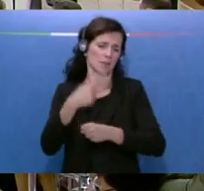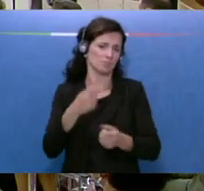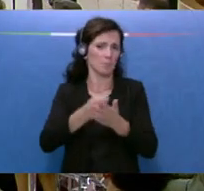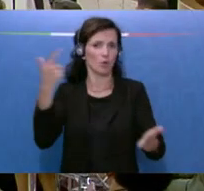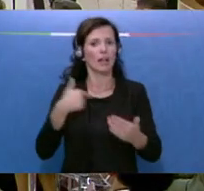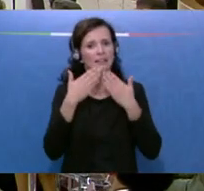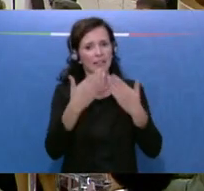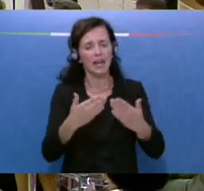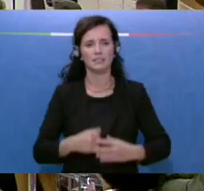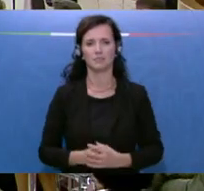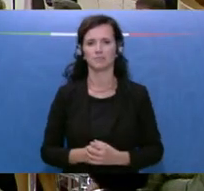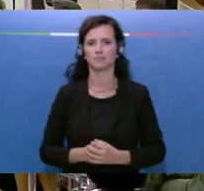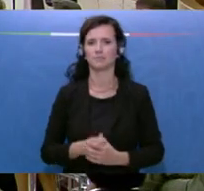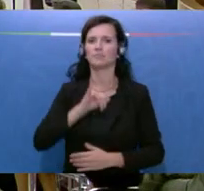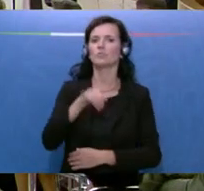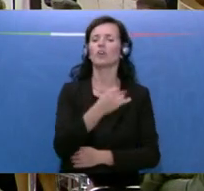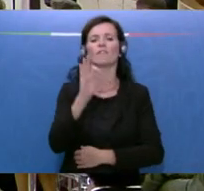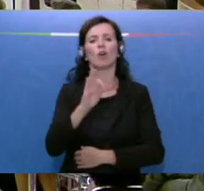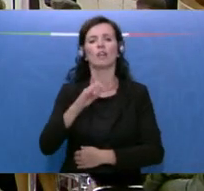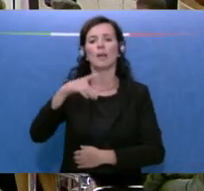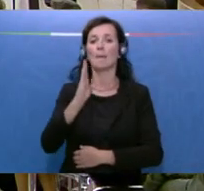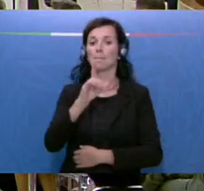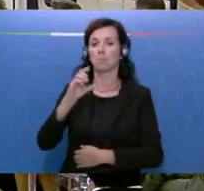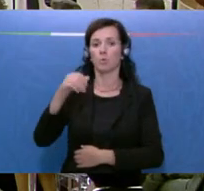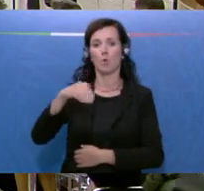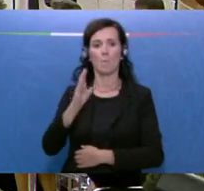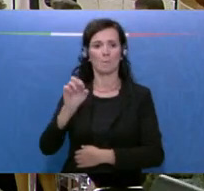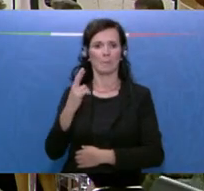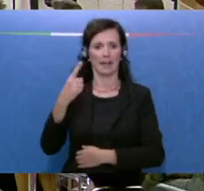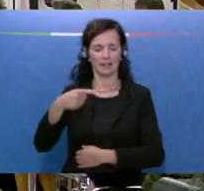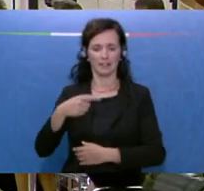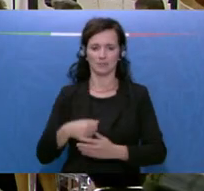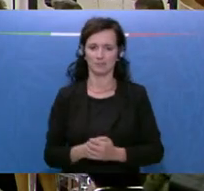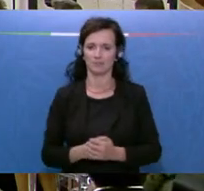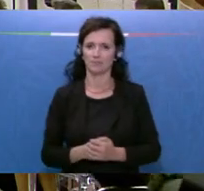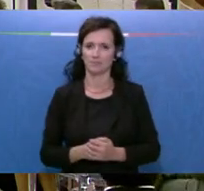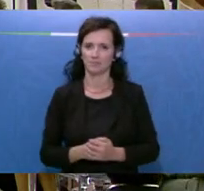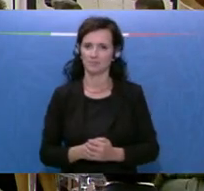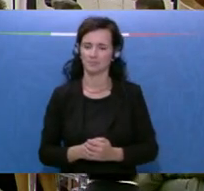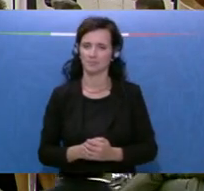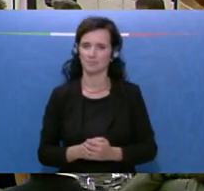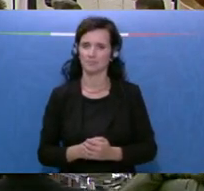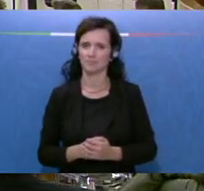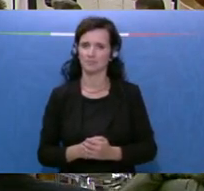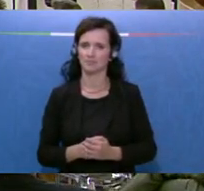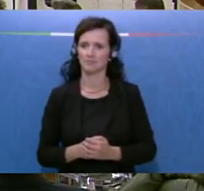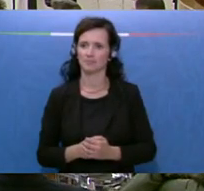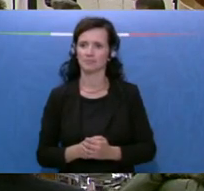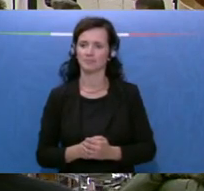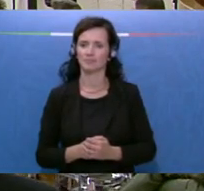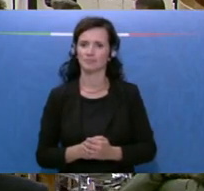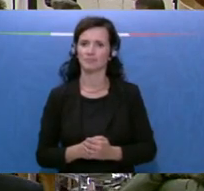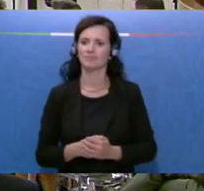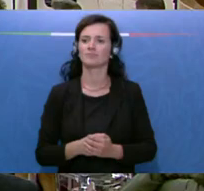john follain per bloomberg romanista querci nell'english ann savoy c trenti membri